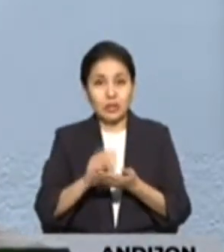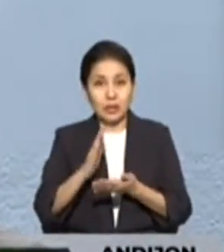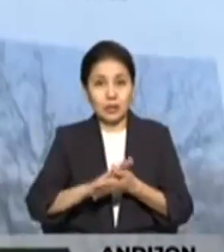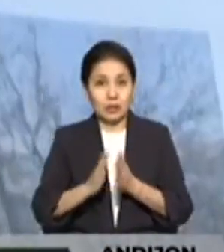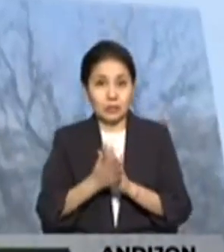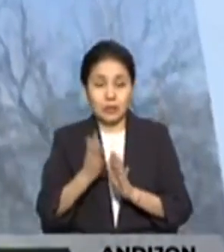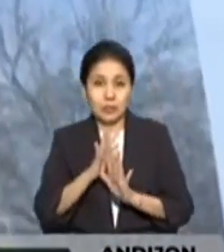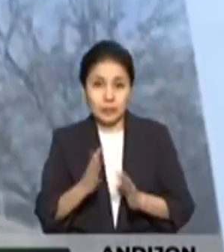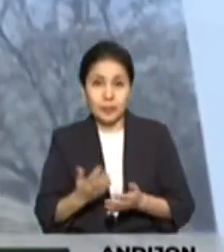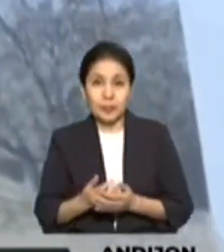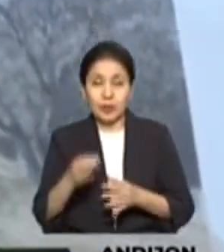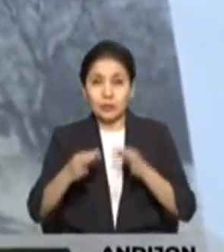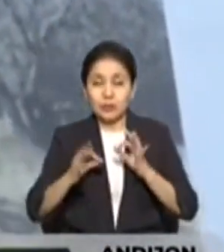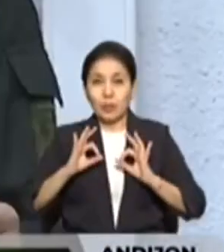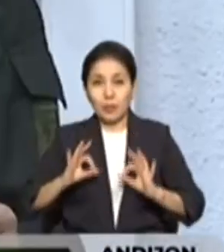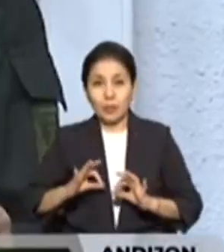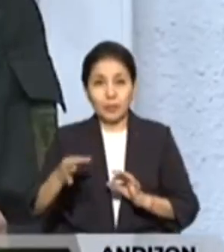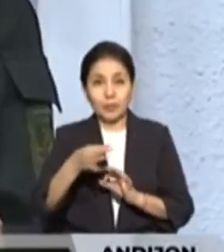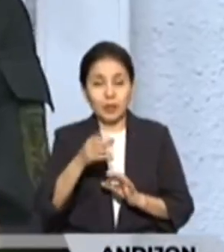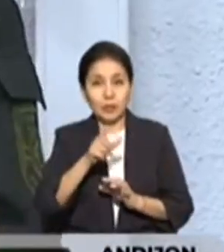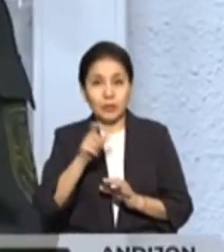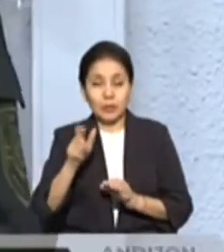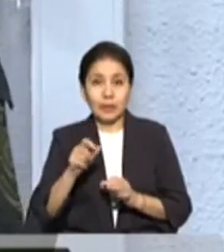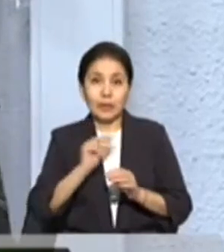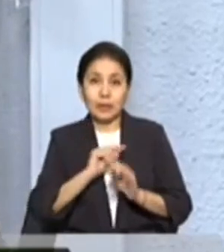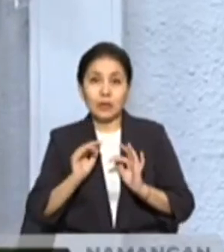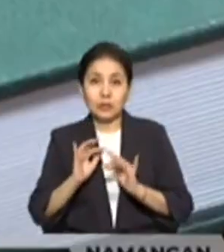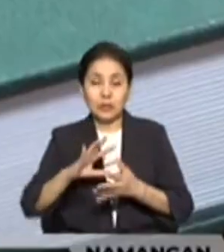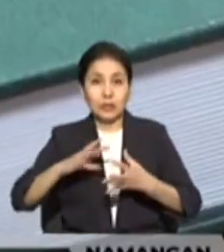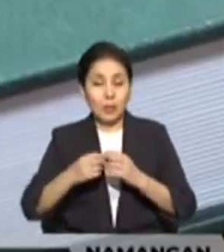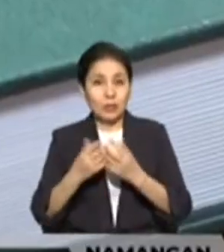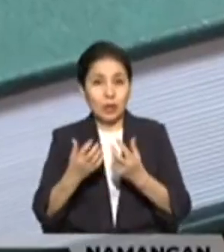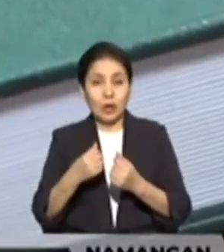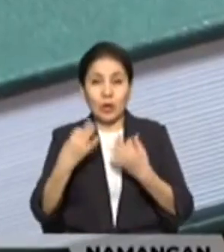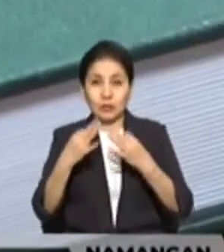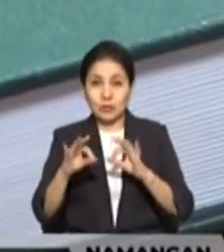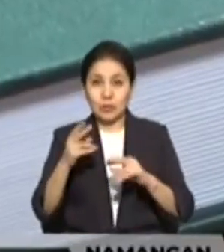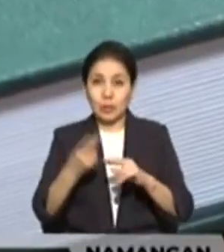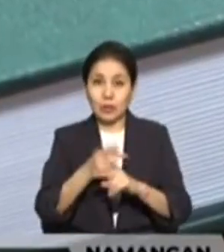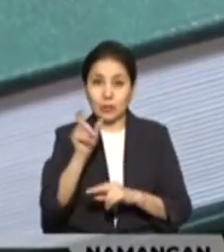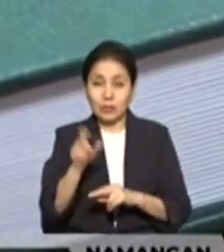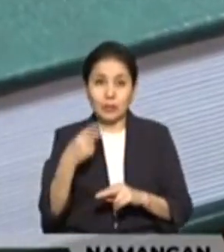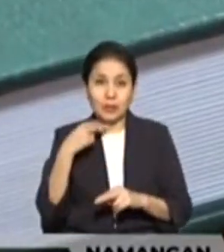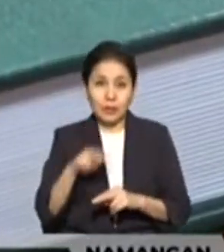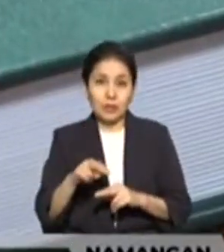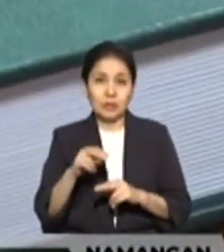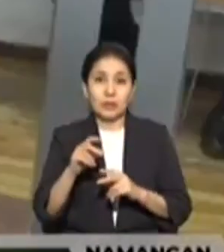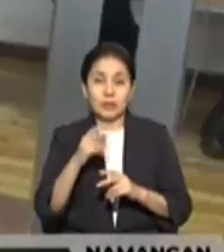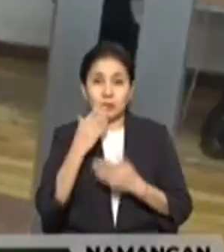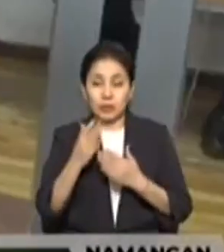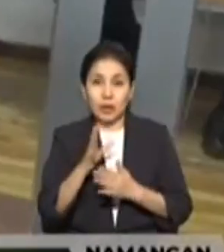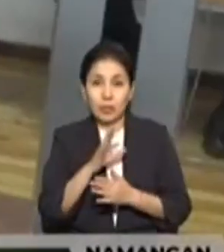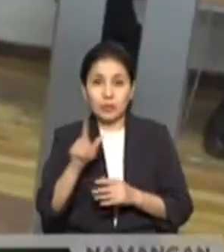gelişmek istedik. Sudda tuman prokurori har bir sudlanuvchining qilgan ishlarini inobatga olib, ozodlikdan mahrum qilish jazosini so'ragan